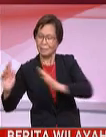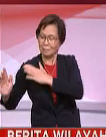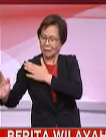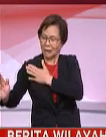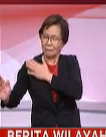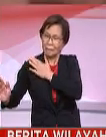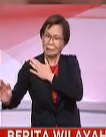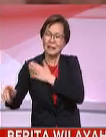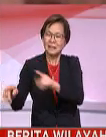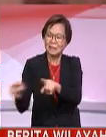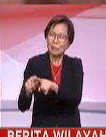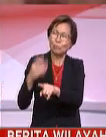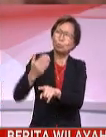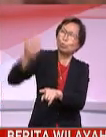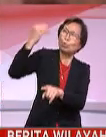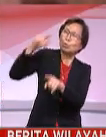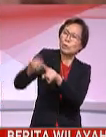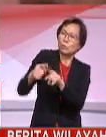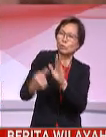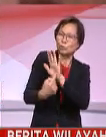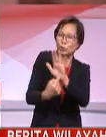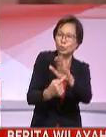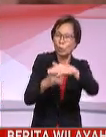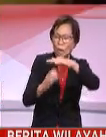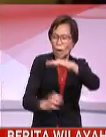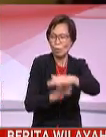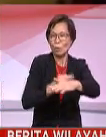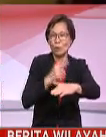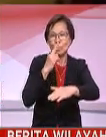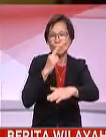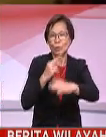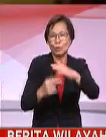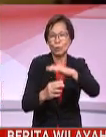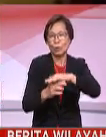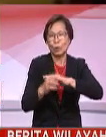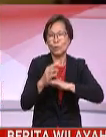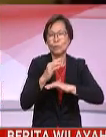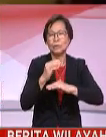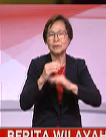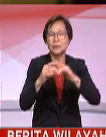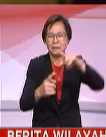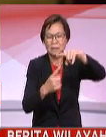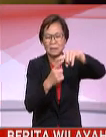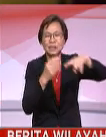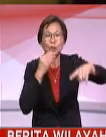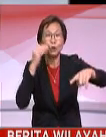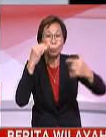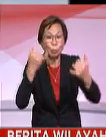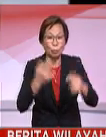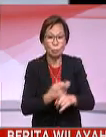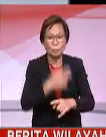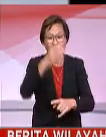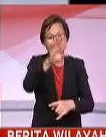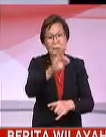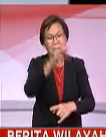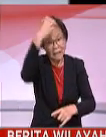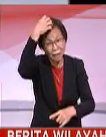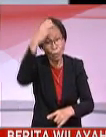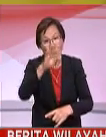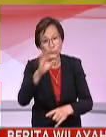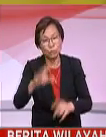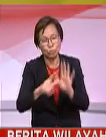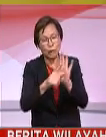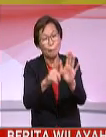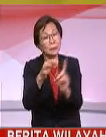seperti jersey asal bagi mengetengahkan elemen retro jersey home musim ini. Selangor FC menyatakan